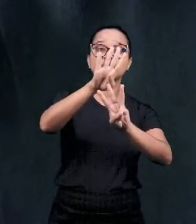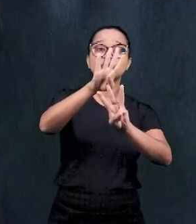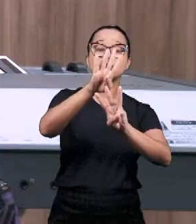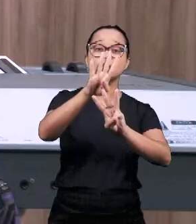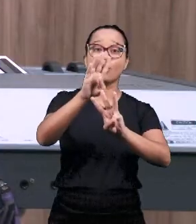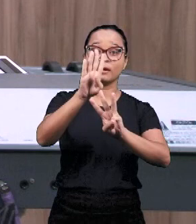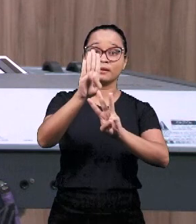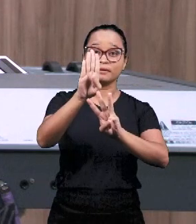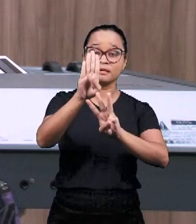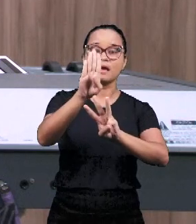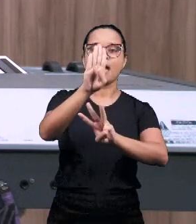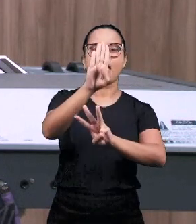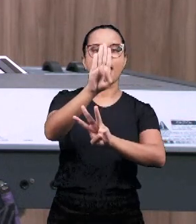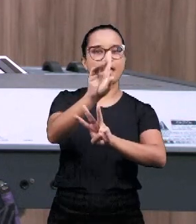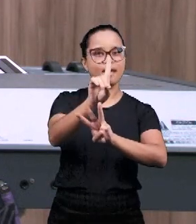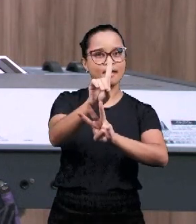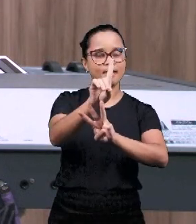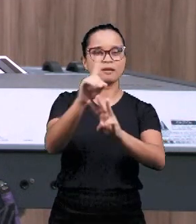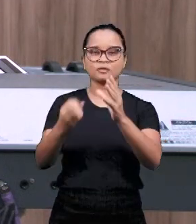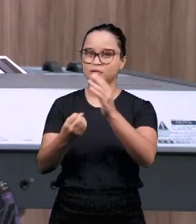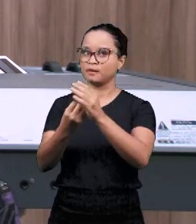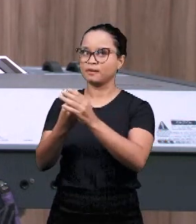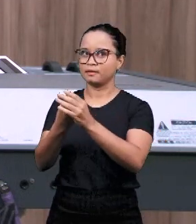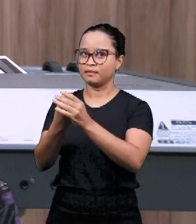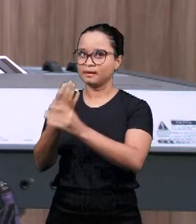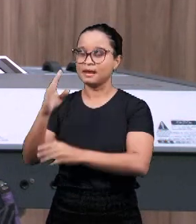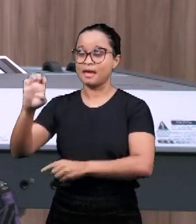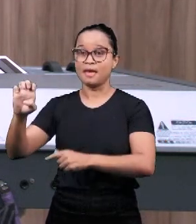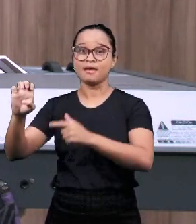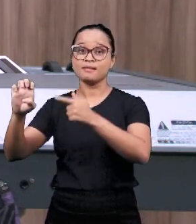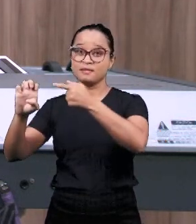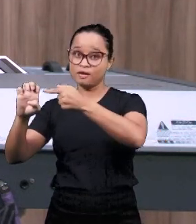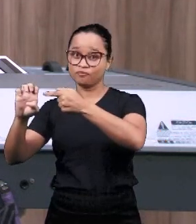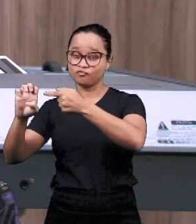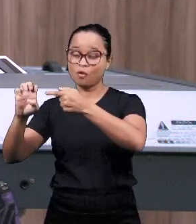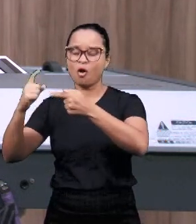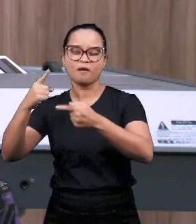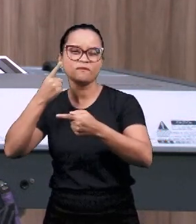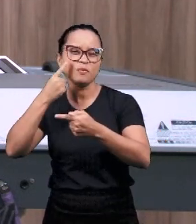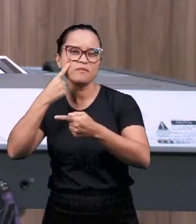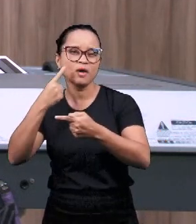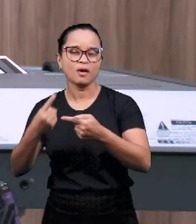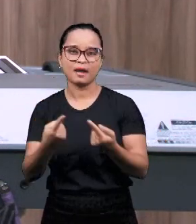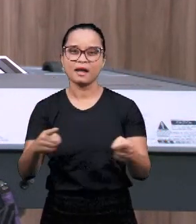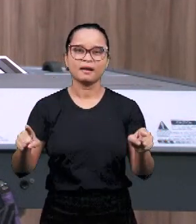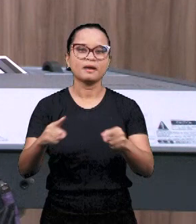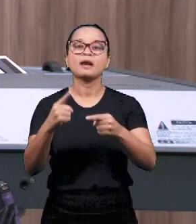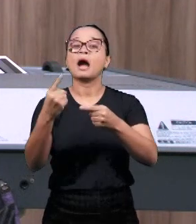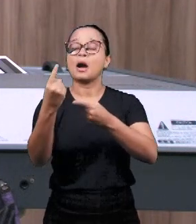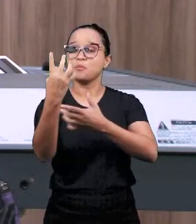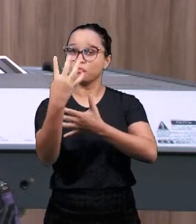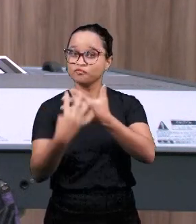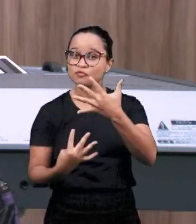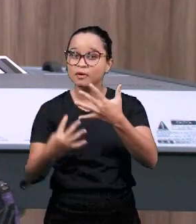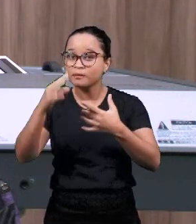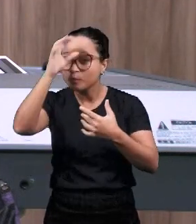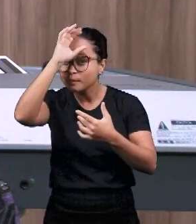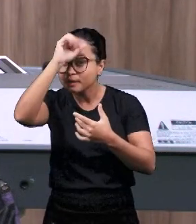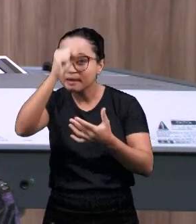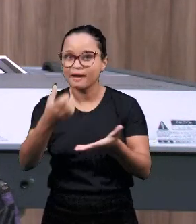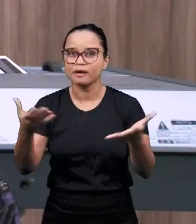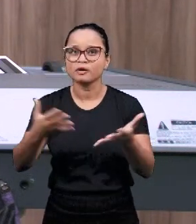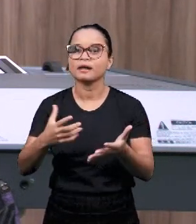sétima. Muito bom. Vamos Très conhecer bien. a partitura? Nous allons connaître la partition. Nous avons déjà appris